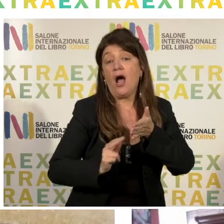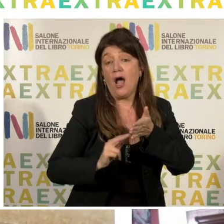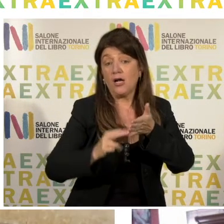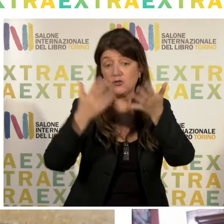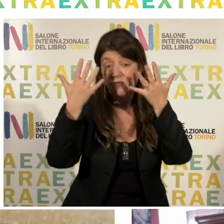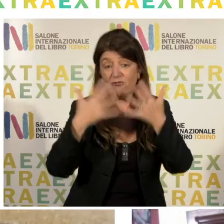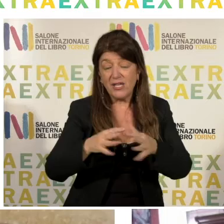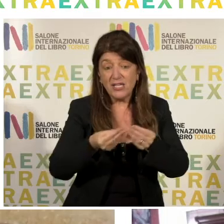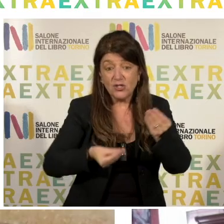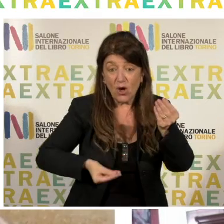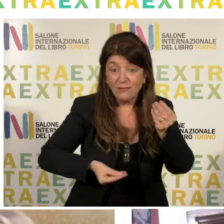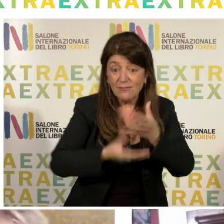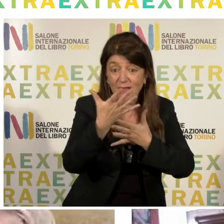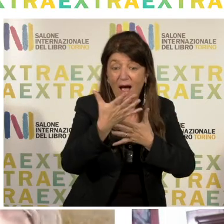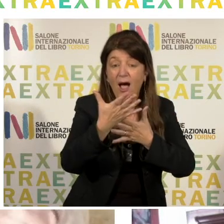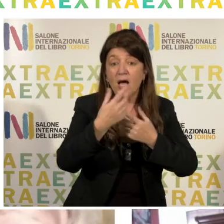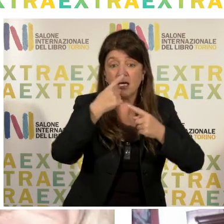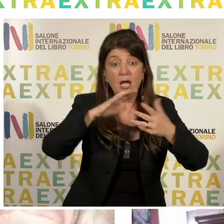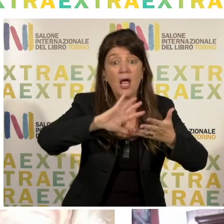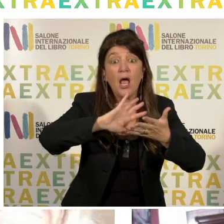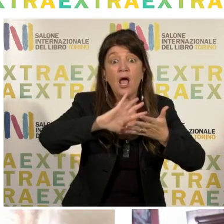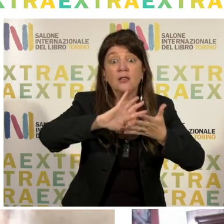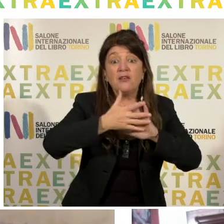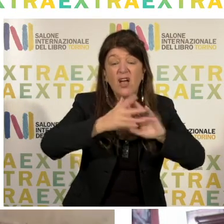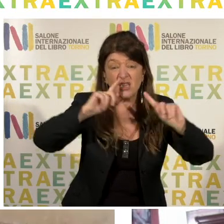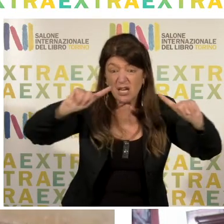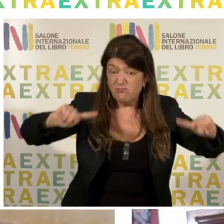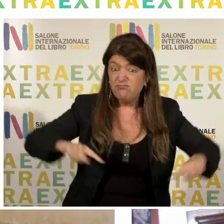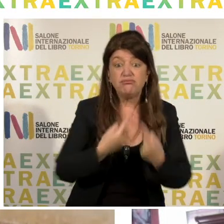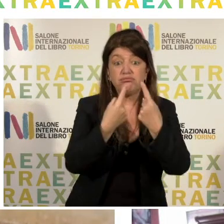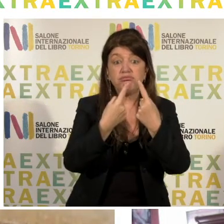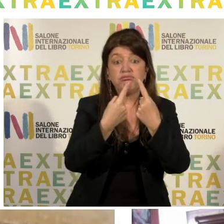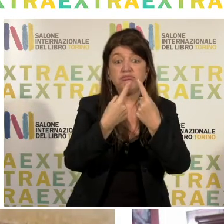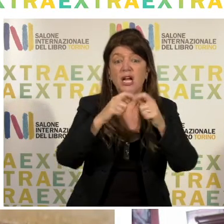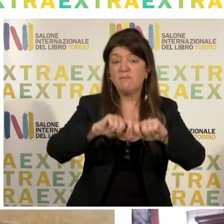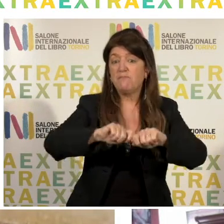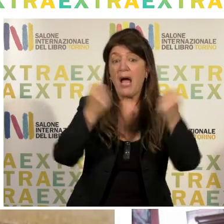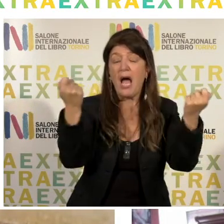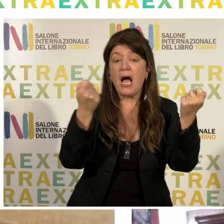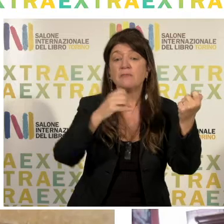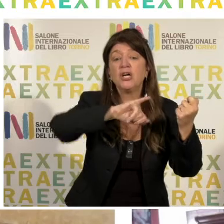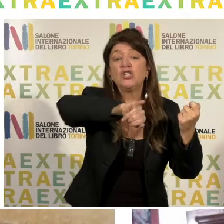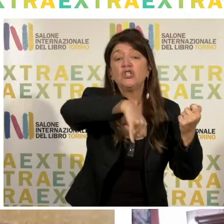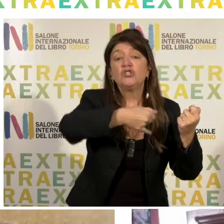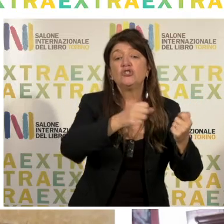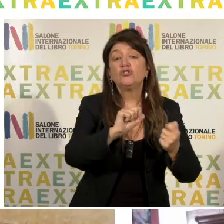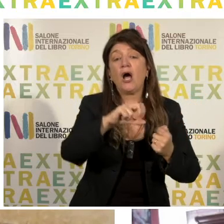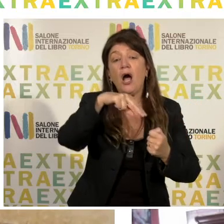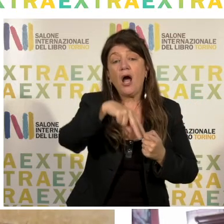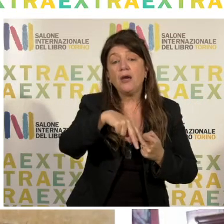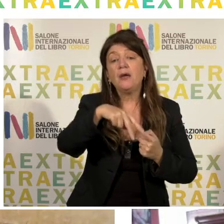scatenerà il conflitto con Jean-Paul Sartre, una rottura famosa. Lei come